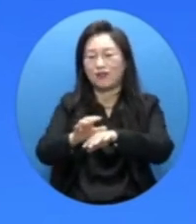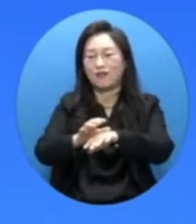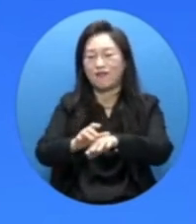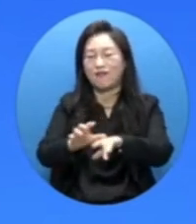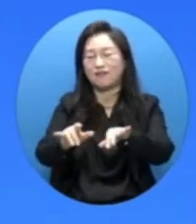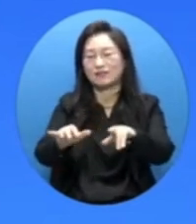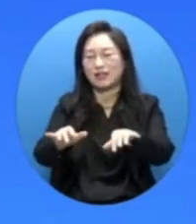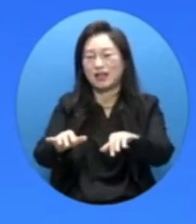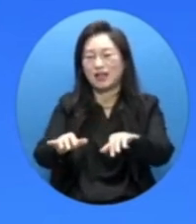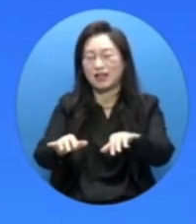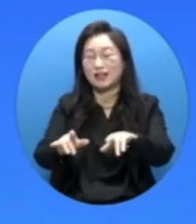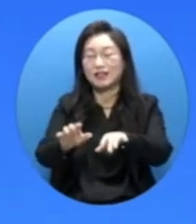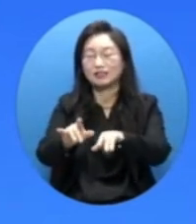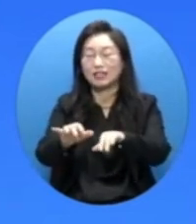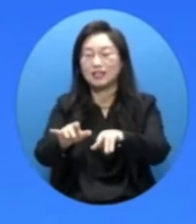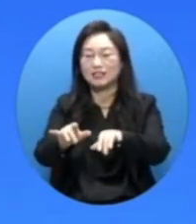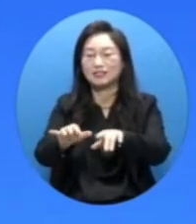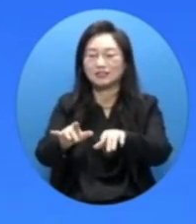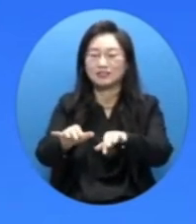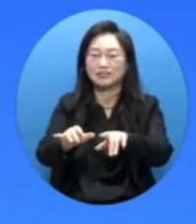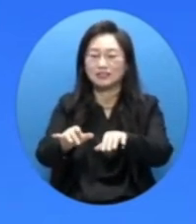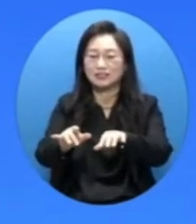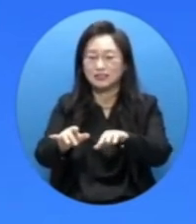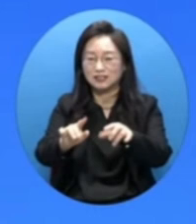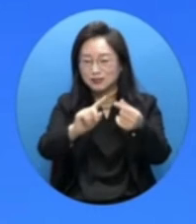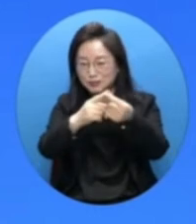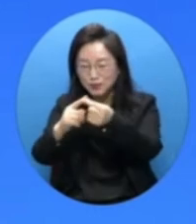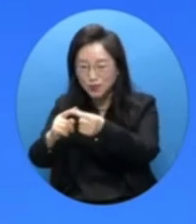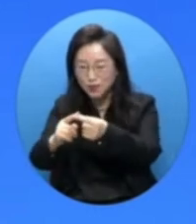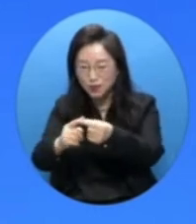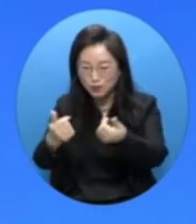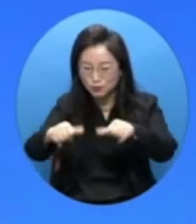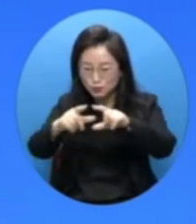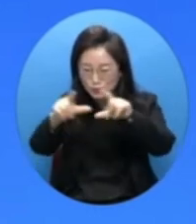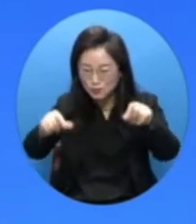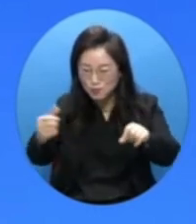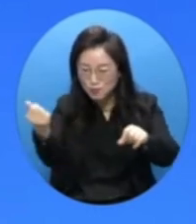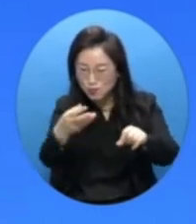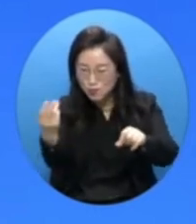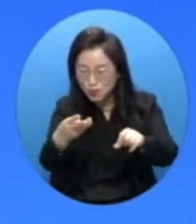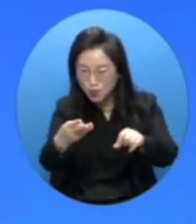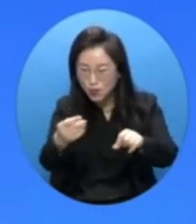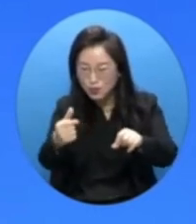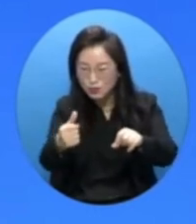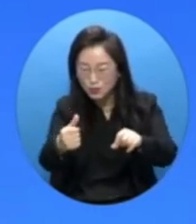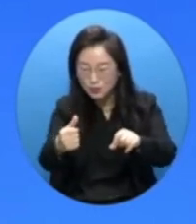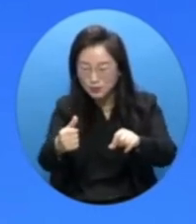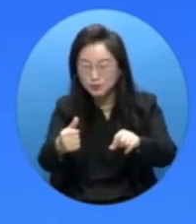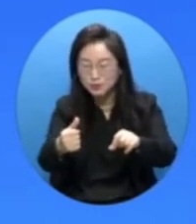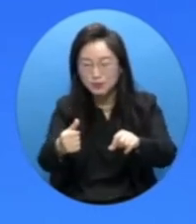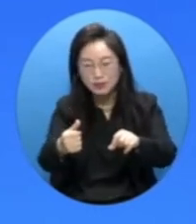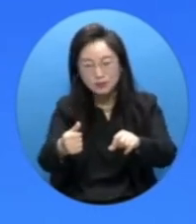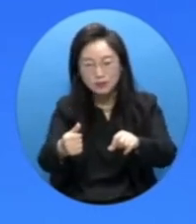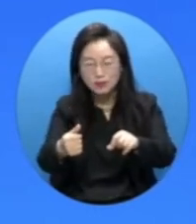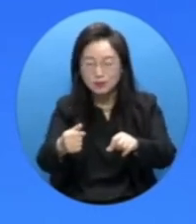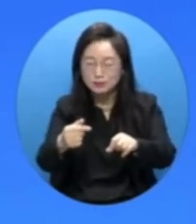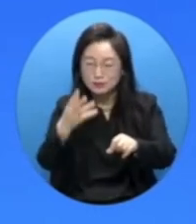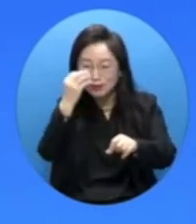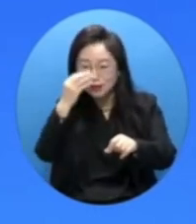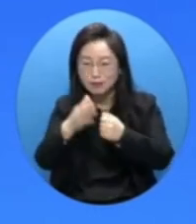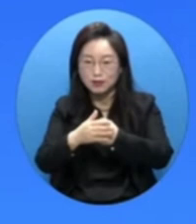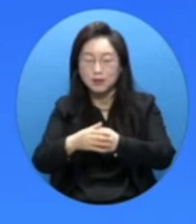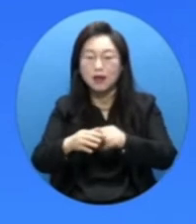두 자리로 돼 있어서 99세까지 밖에 입질 못합니다 그래서 한번에 제주도로 가려고 그랬더니 한살로 나와 가지고